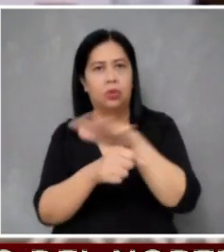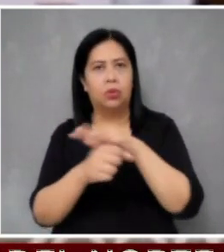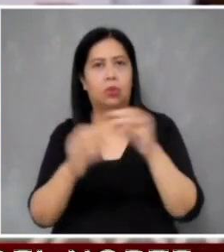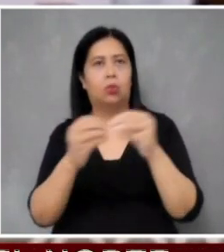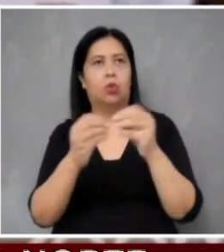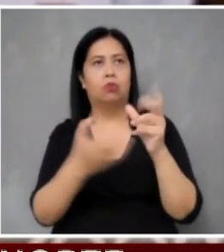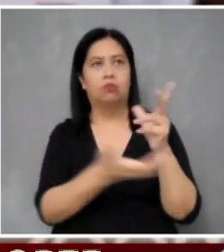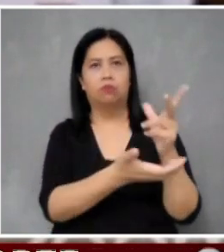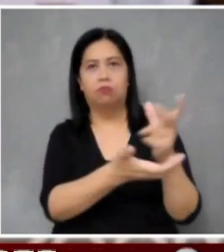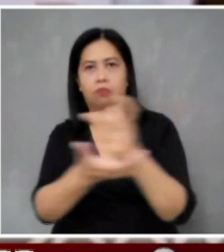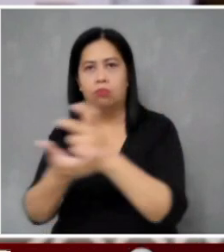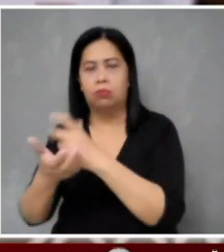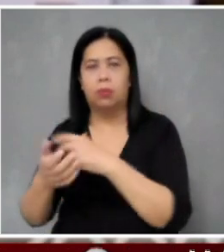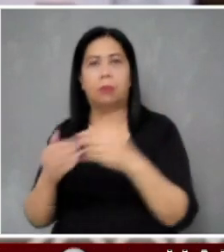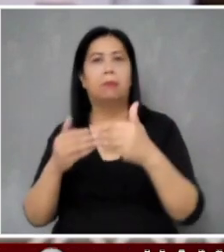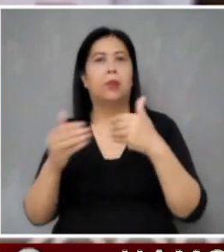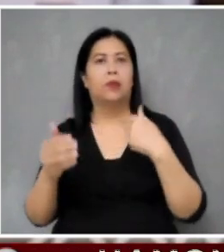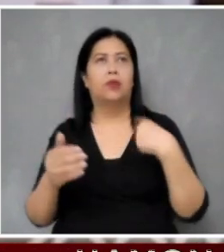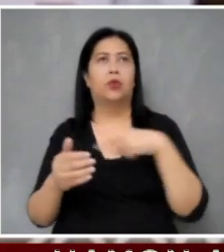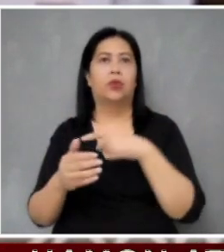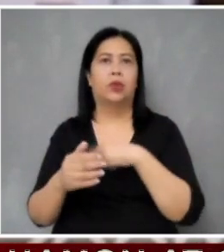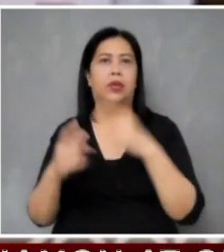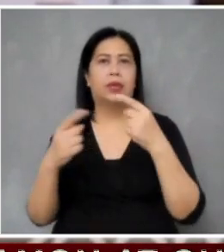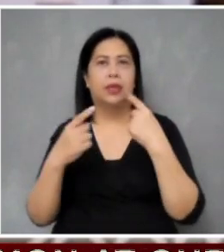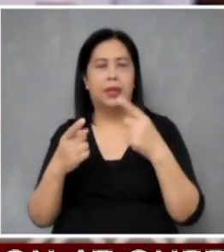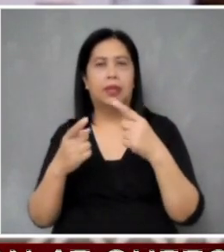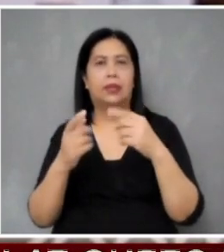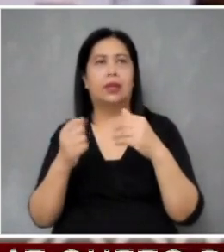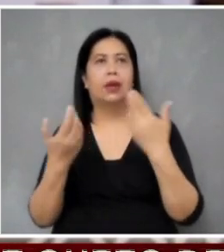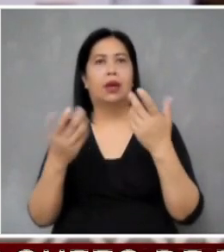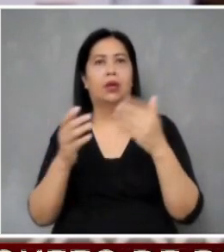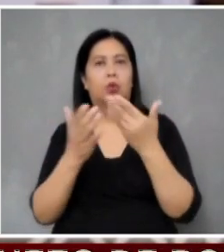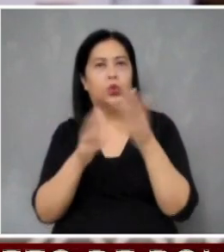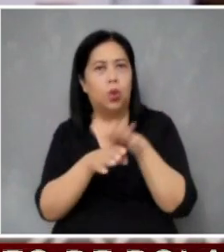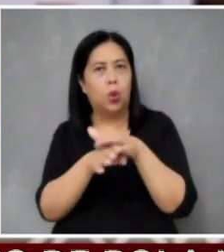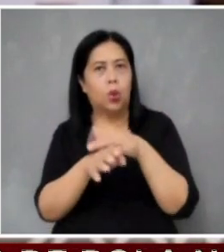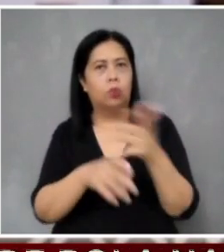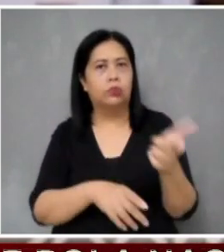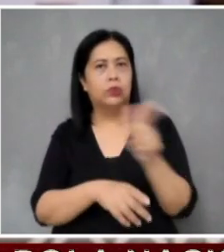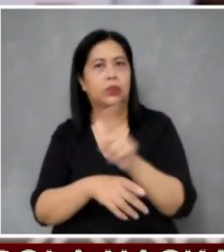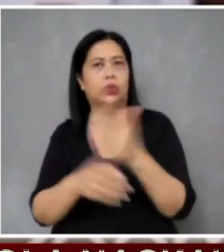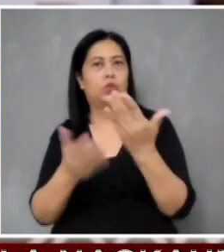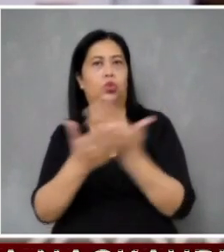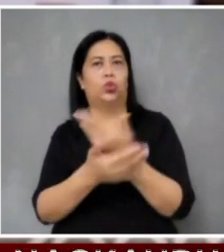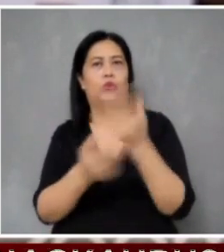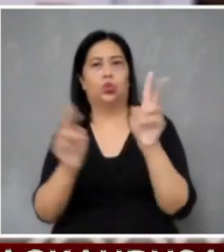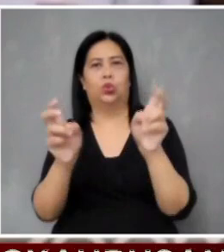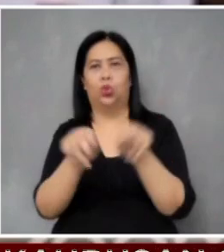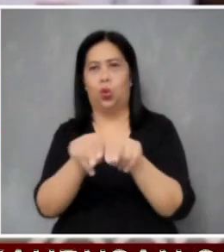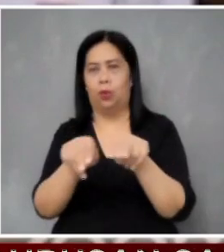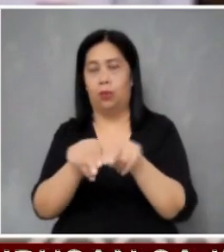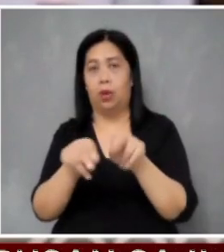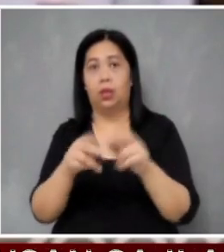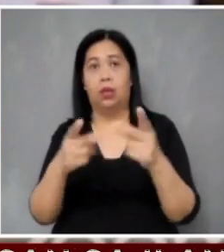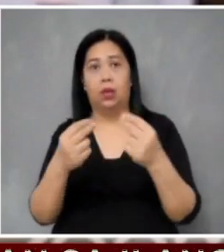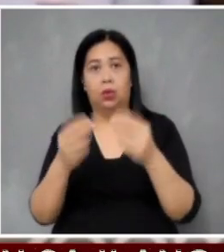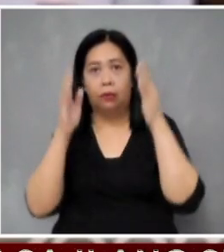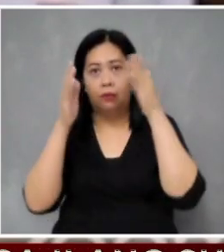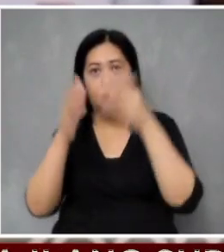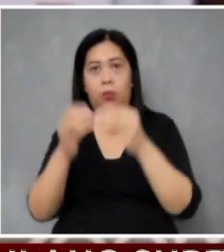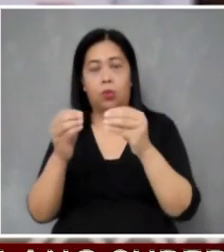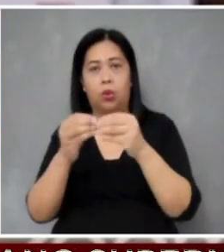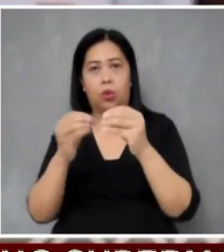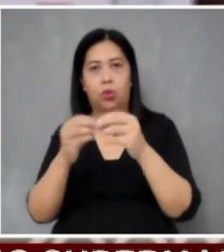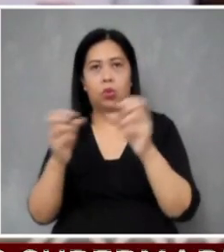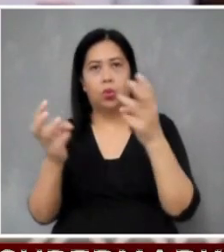nabakunahan bago tayo makapag-slowly transition into this new normal where we are going to focus more on severe and